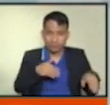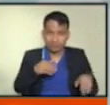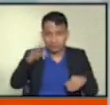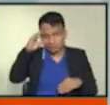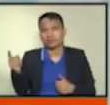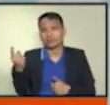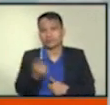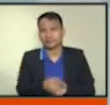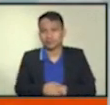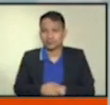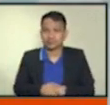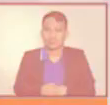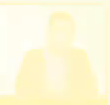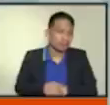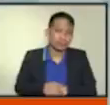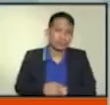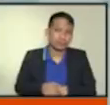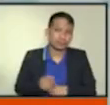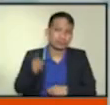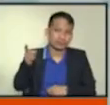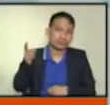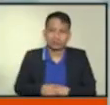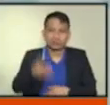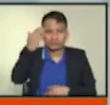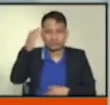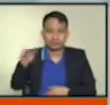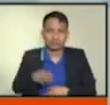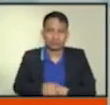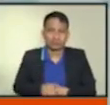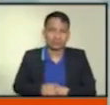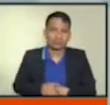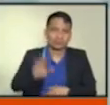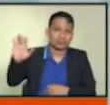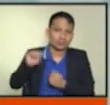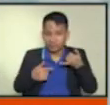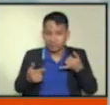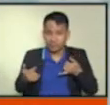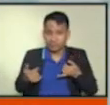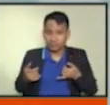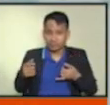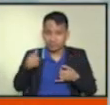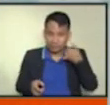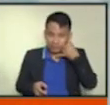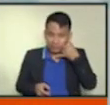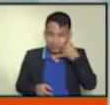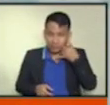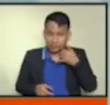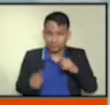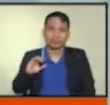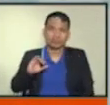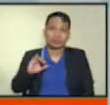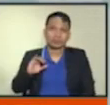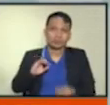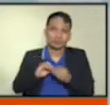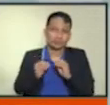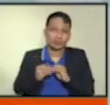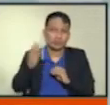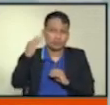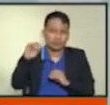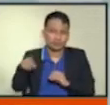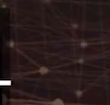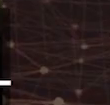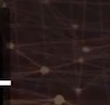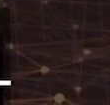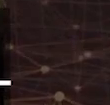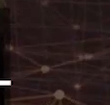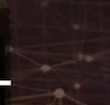ito na, solved na. Ipit ka rito, ma'am. Nasa makin si madam? Nasa lalaki niya, sir. Kasi tumawag yung asawa ko. Pareho ang gamit. So ma'am, ba't mo pinapadala ng